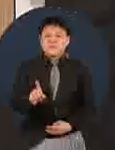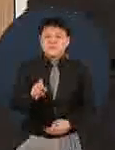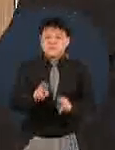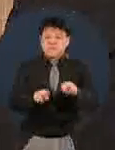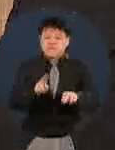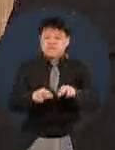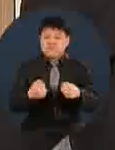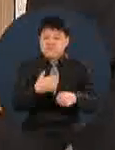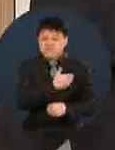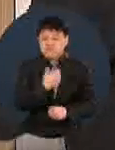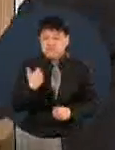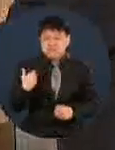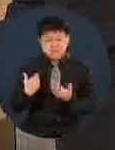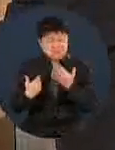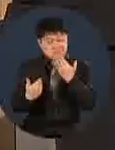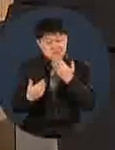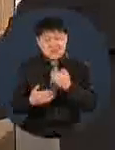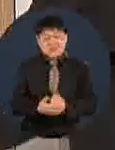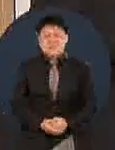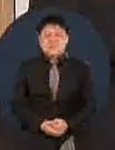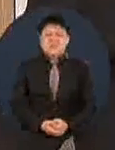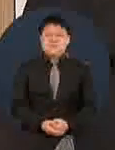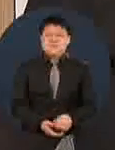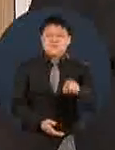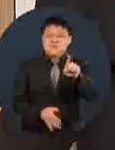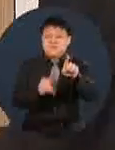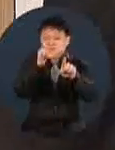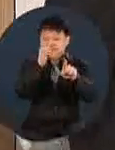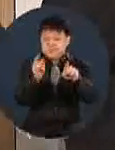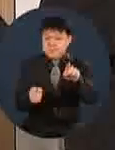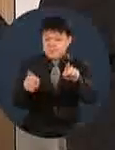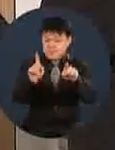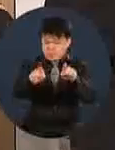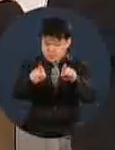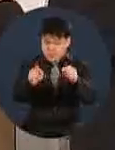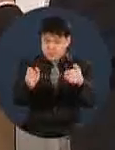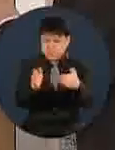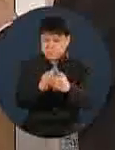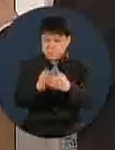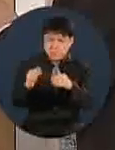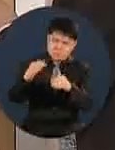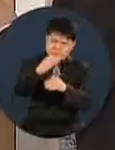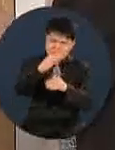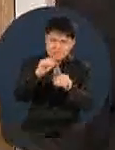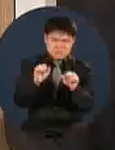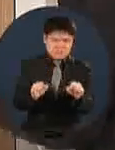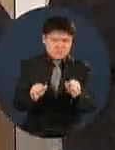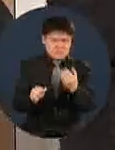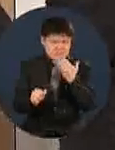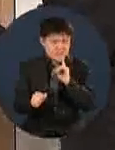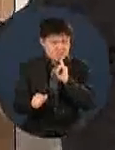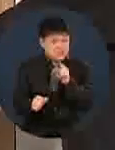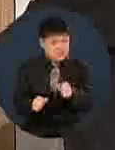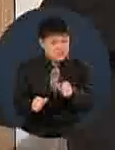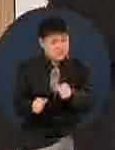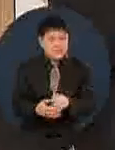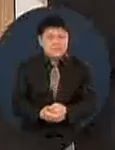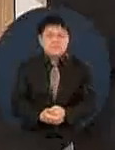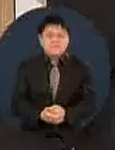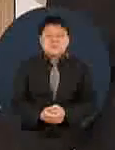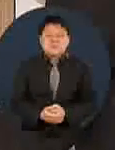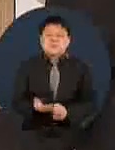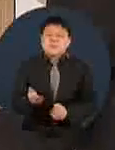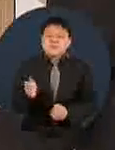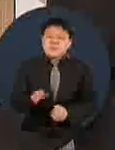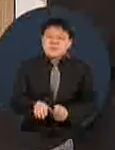수가 있죠. 네. 뭐 이렇게 하나 뛴다면 이건 무조건 아래를 붙여서 젖히면 늘어서 살아있고 쉽게 살아있습니다.